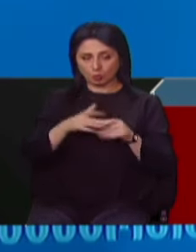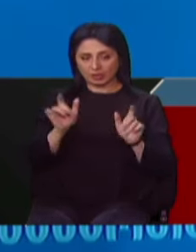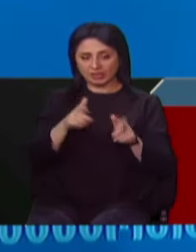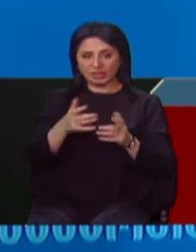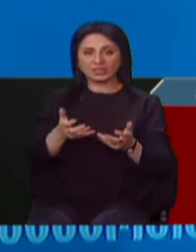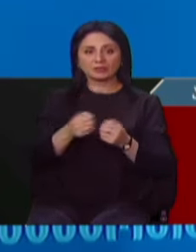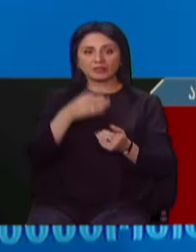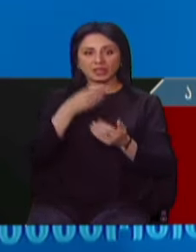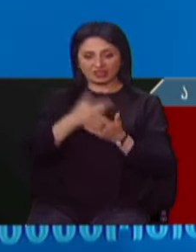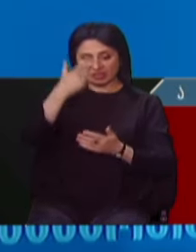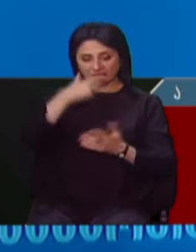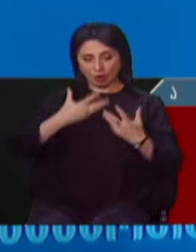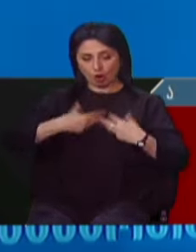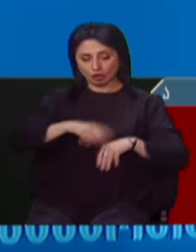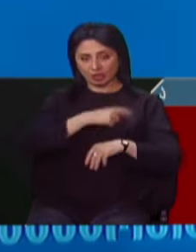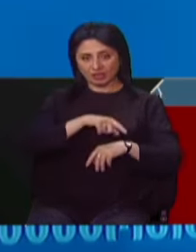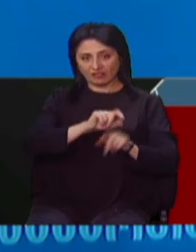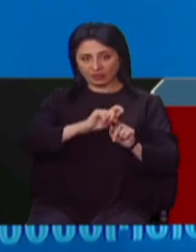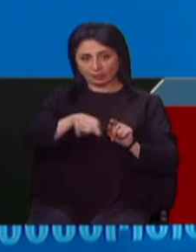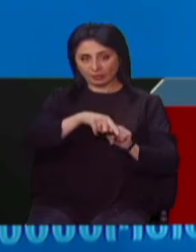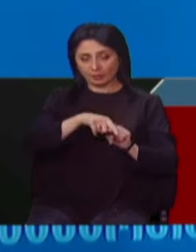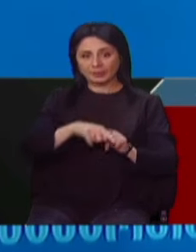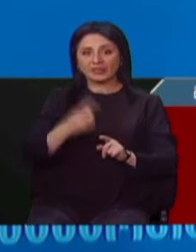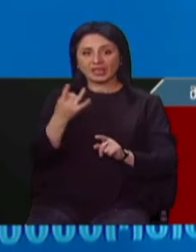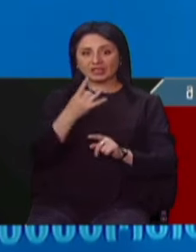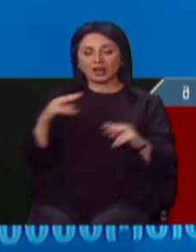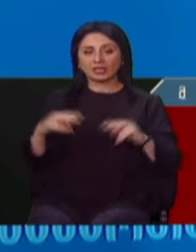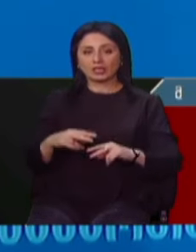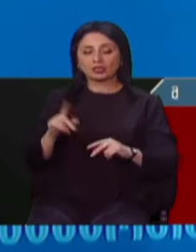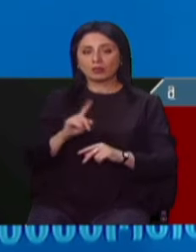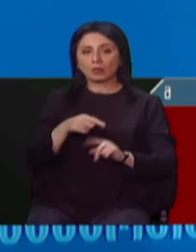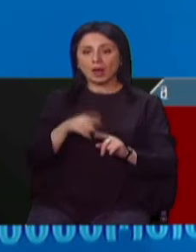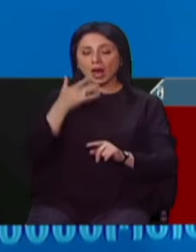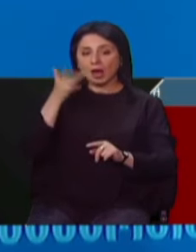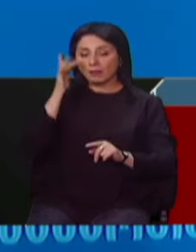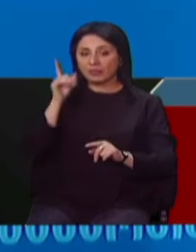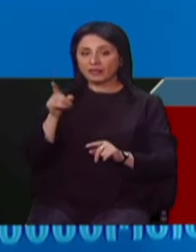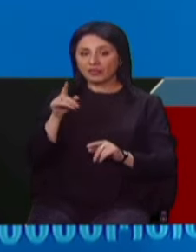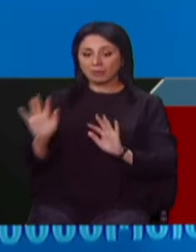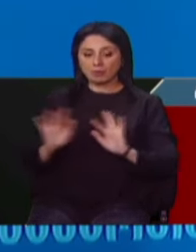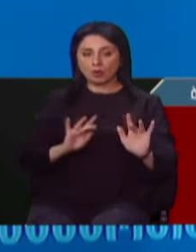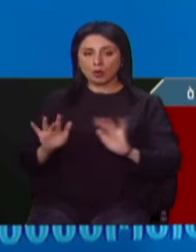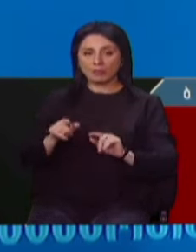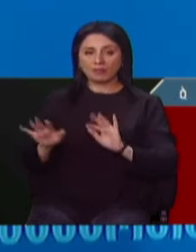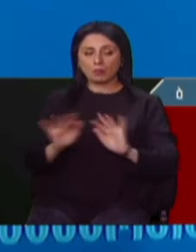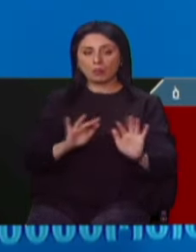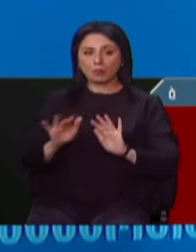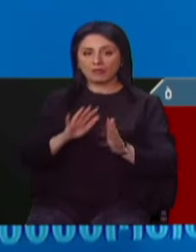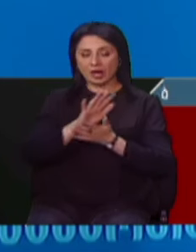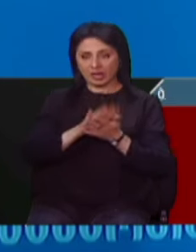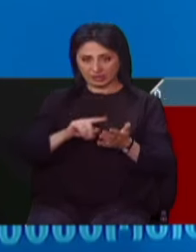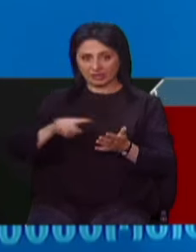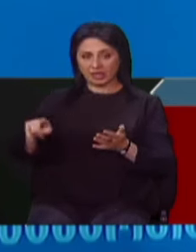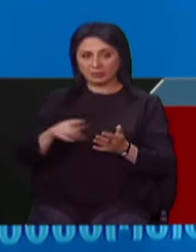სანქციების მიღება თავის თავზე და ოჯახის წევრებზე, ეს კიდევ ერთხელ ადასტურებს, რომ ამერიკა მოქმედებს და ეს მოქმედებები